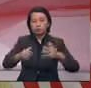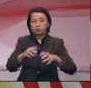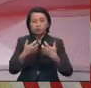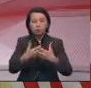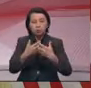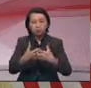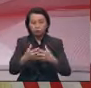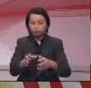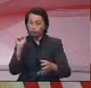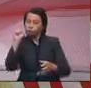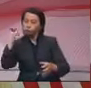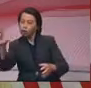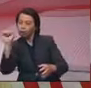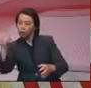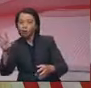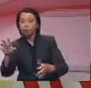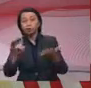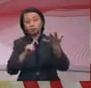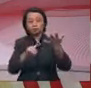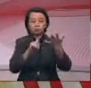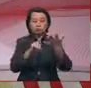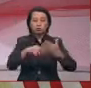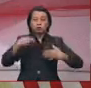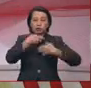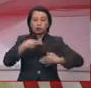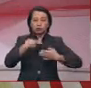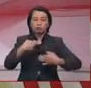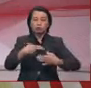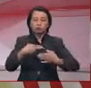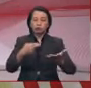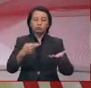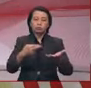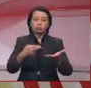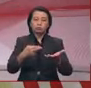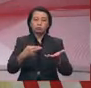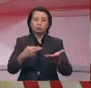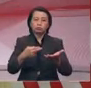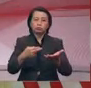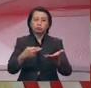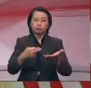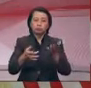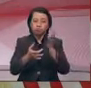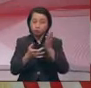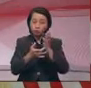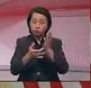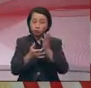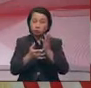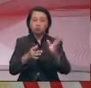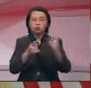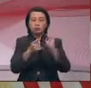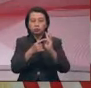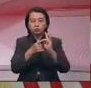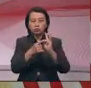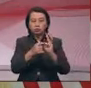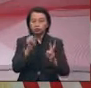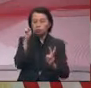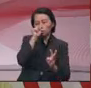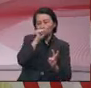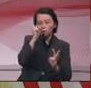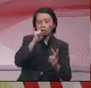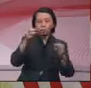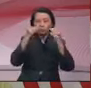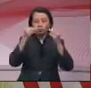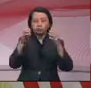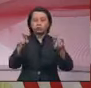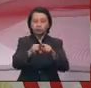mesin dan hiburan teknologi dan pusat karaoke keluarga. Begitu juga dengan karaoke di